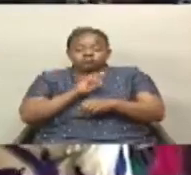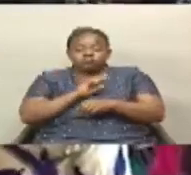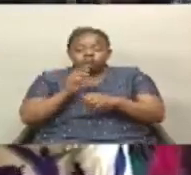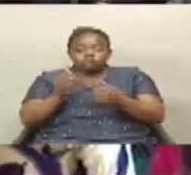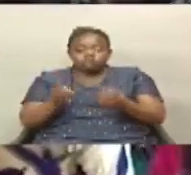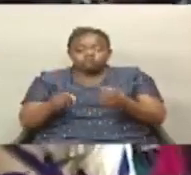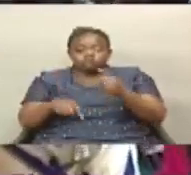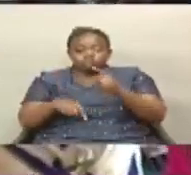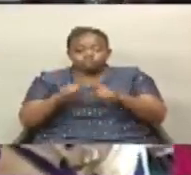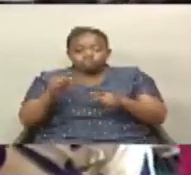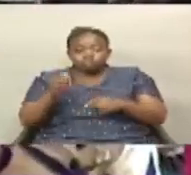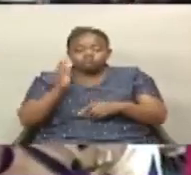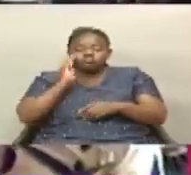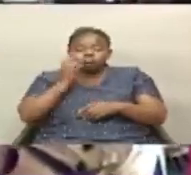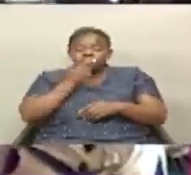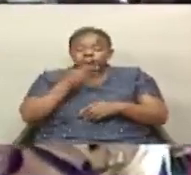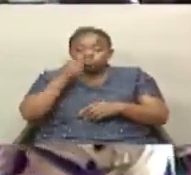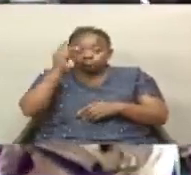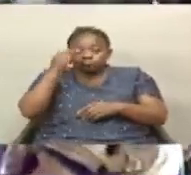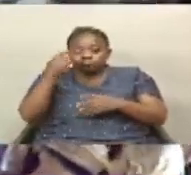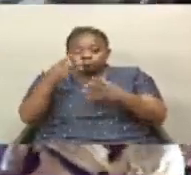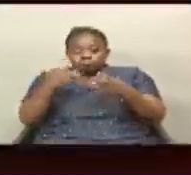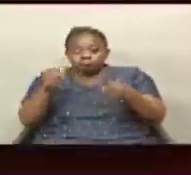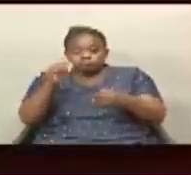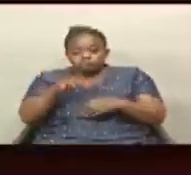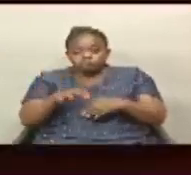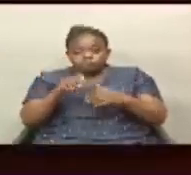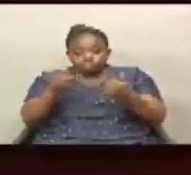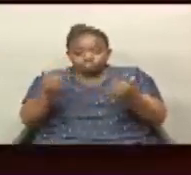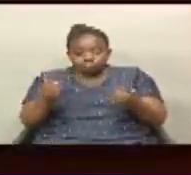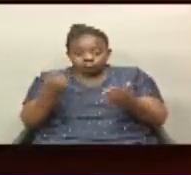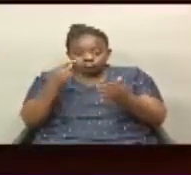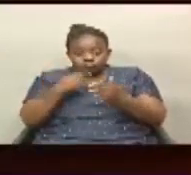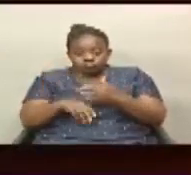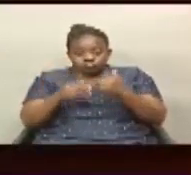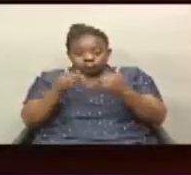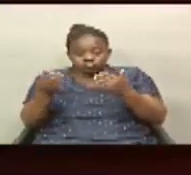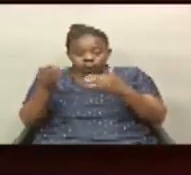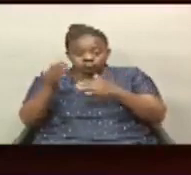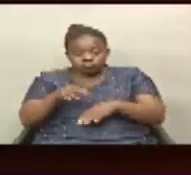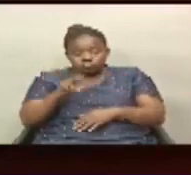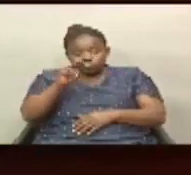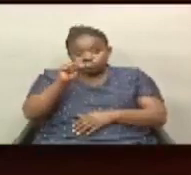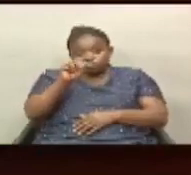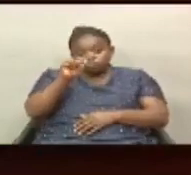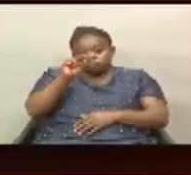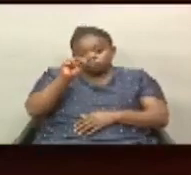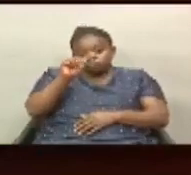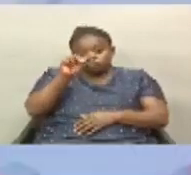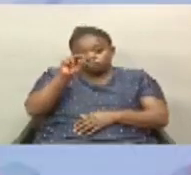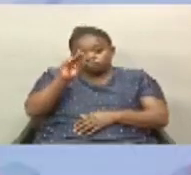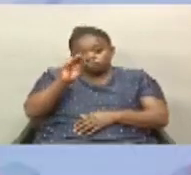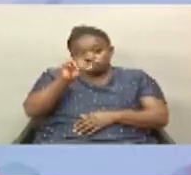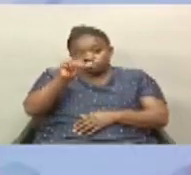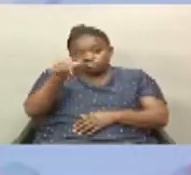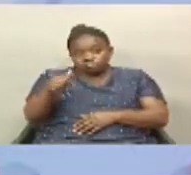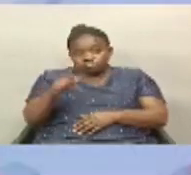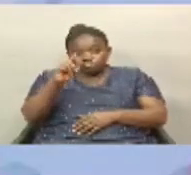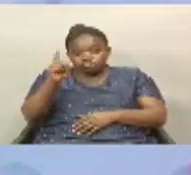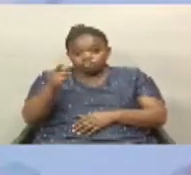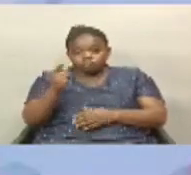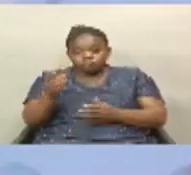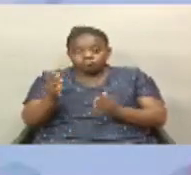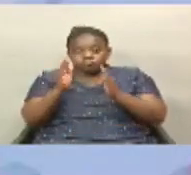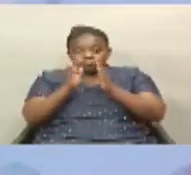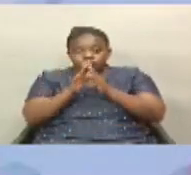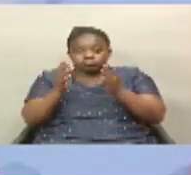agesimuli na sasi dabaza dabafiridwa nabana babwe atekiza nabana bafudo kulina magimini bane basusi mkisamu kanisa